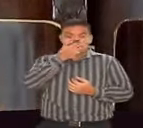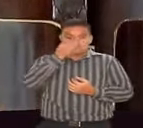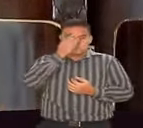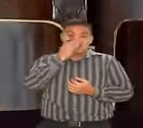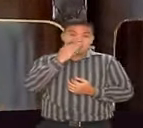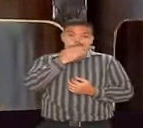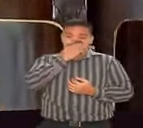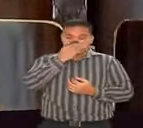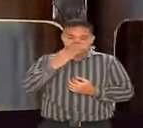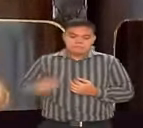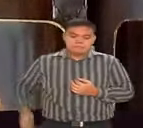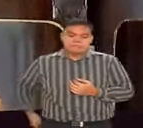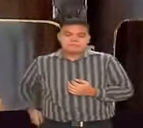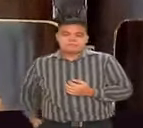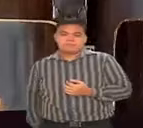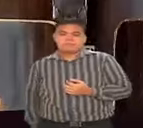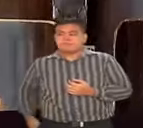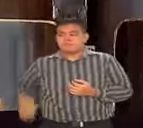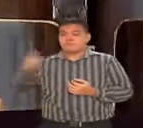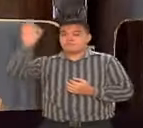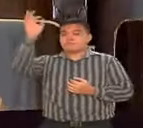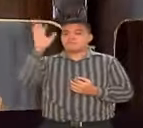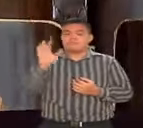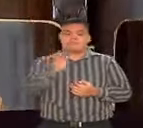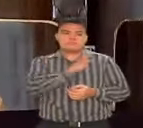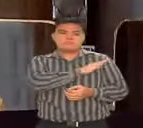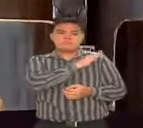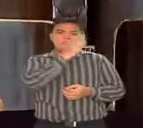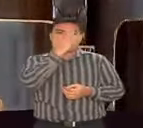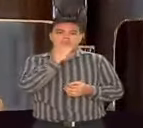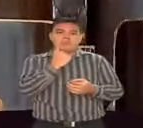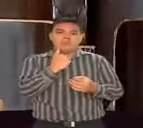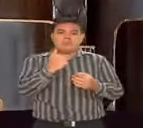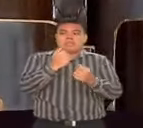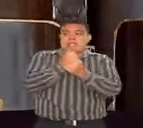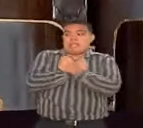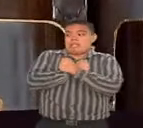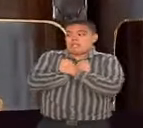maisog ko eh. You know why? Because I love them.